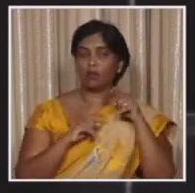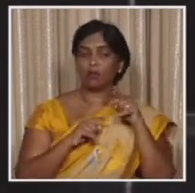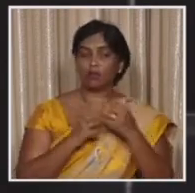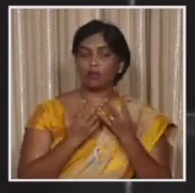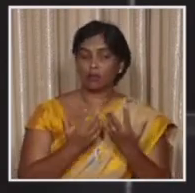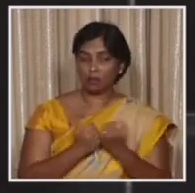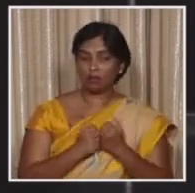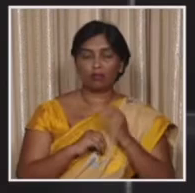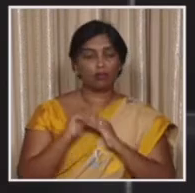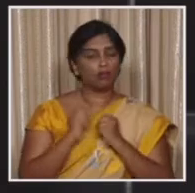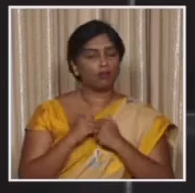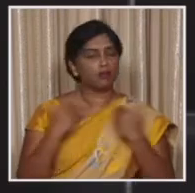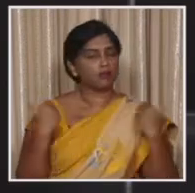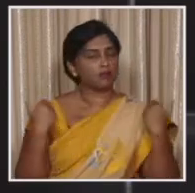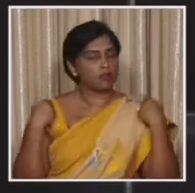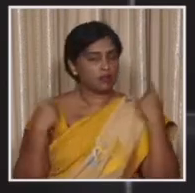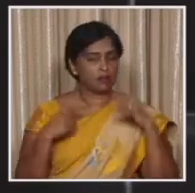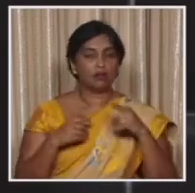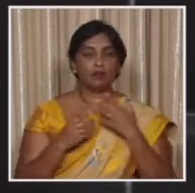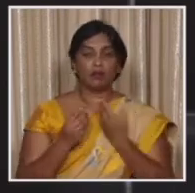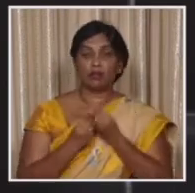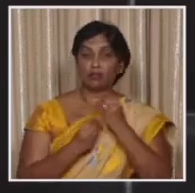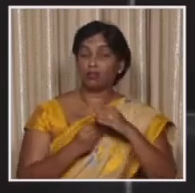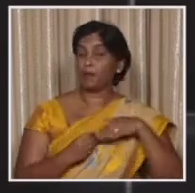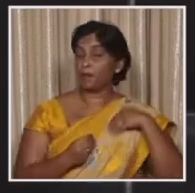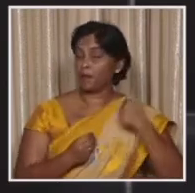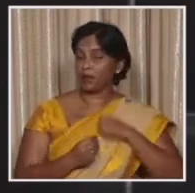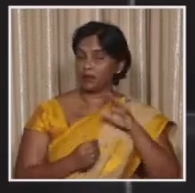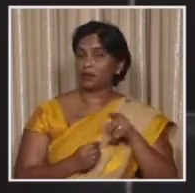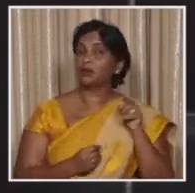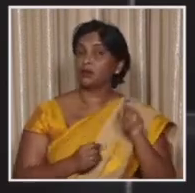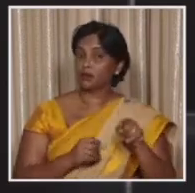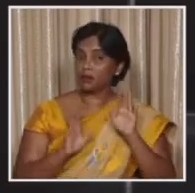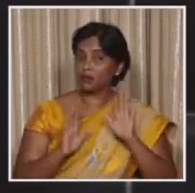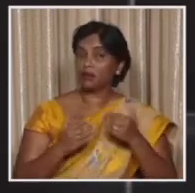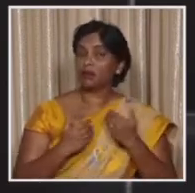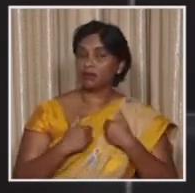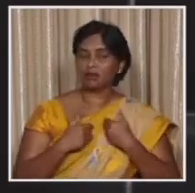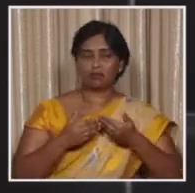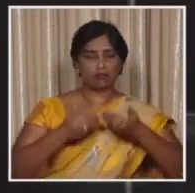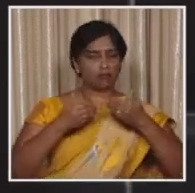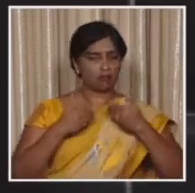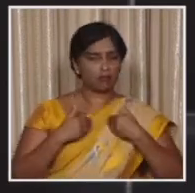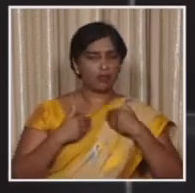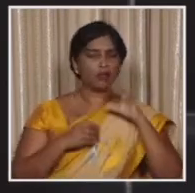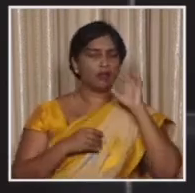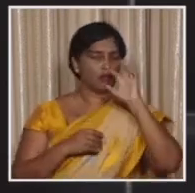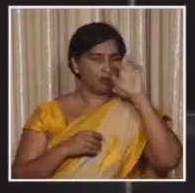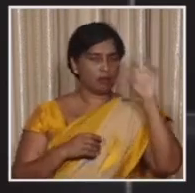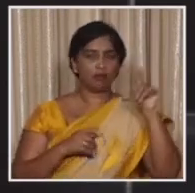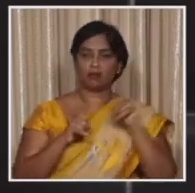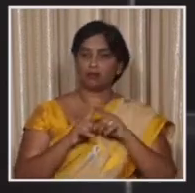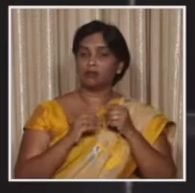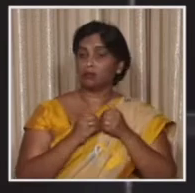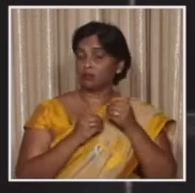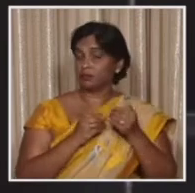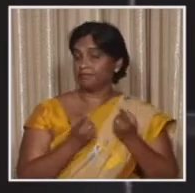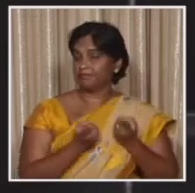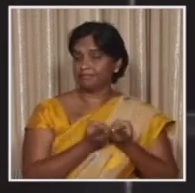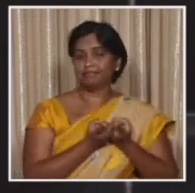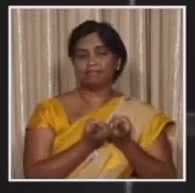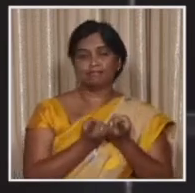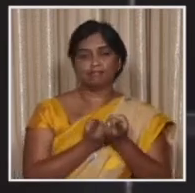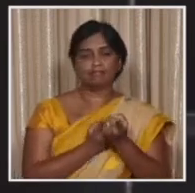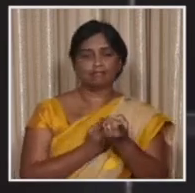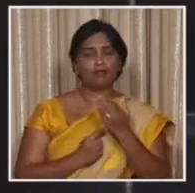ගත්ත ඉමහත් වෙහෙස නිසයි, දුන්නු ප්‍රමුඛතාවයේ හිඳයි. නමුත් අපට පිටිපසෙන් ඉන්න රටවල් එසේ ඉදිරියට යද්දී